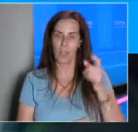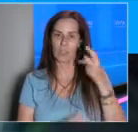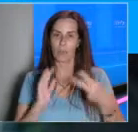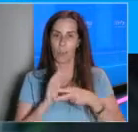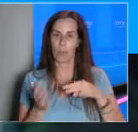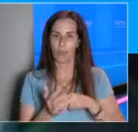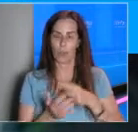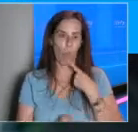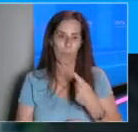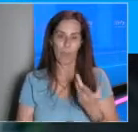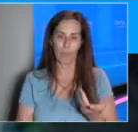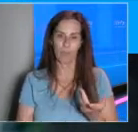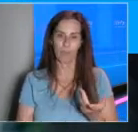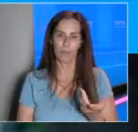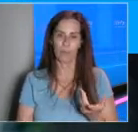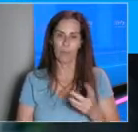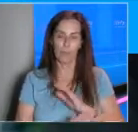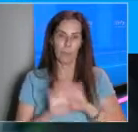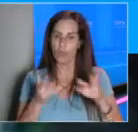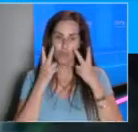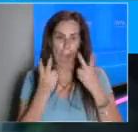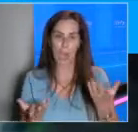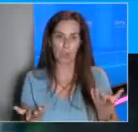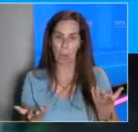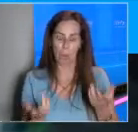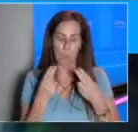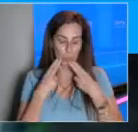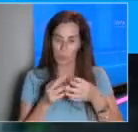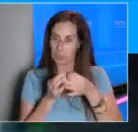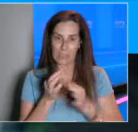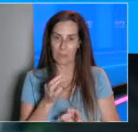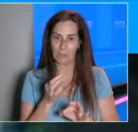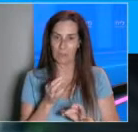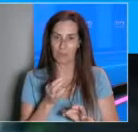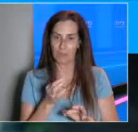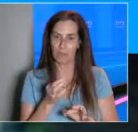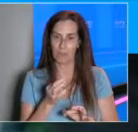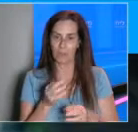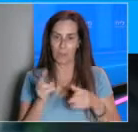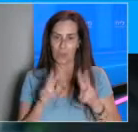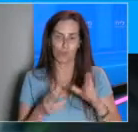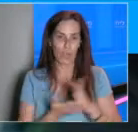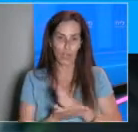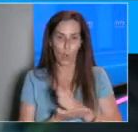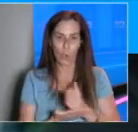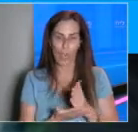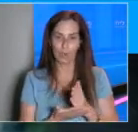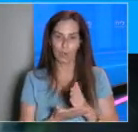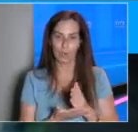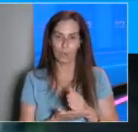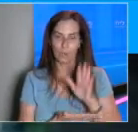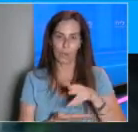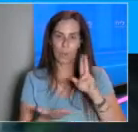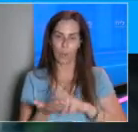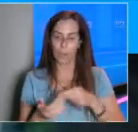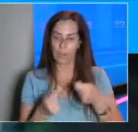הפוליטי מצהיר עליה, בלי שראינו מתווה ספציפי, מוגדר היטב, שאפשר להתכונן אליו, שהוא גם